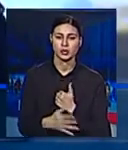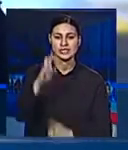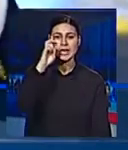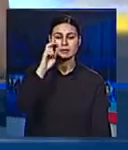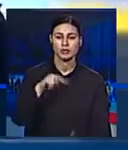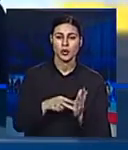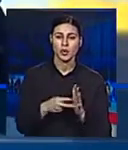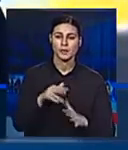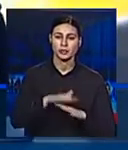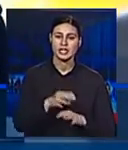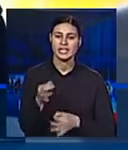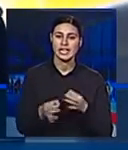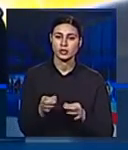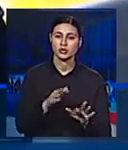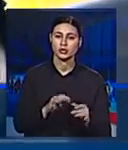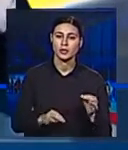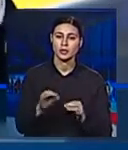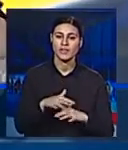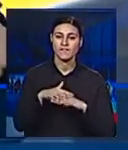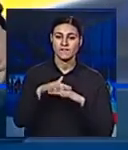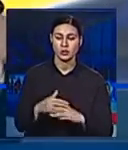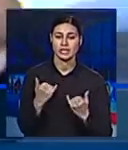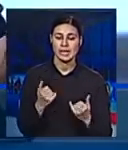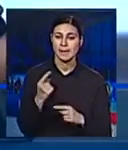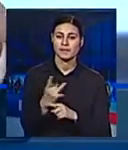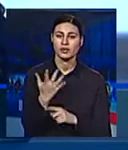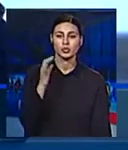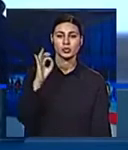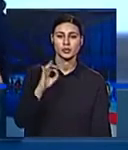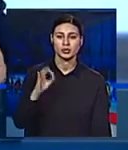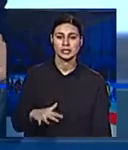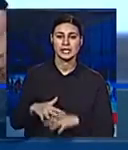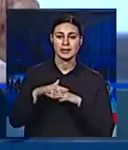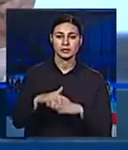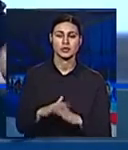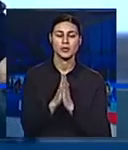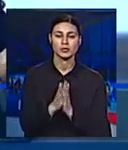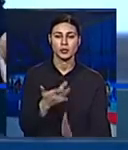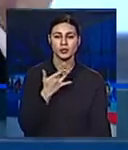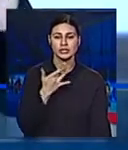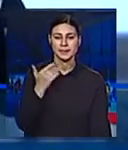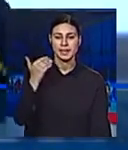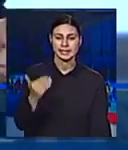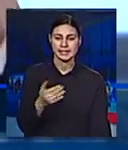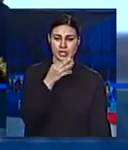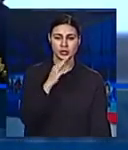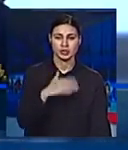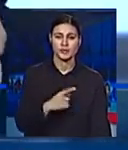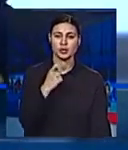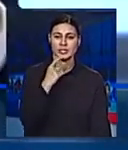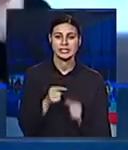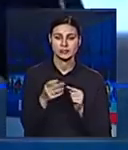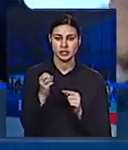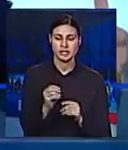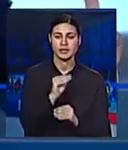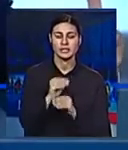სახელმწიფო ბიუჯეტი და რეგიონში განსახორციელებული პროექტების ფონდი. ჩვენ წელს პირველად 5%-იანი თანადაფინანსება მოითხოვეთ მუნიციპალიტეტიდან, შემდგომ წლებში